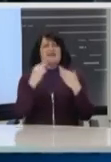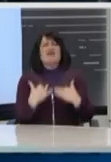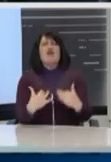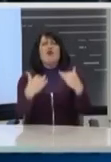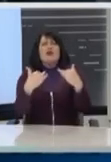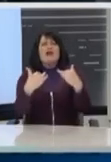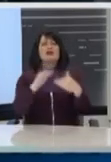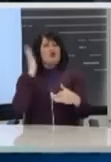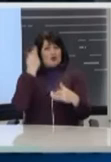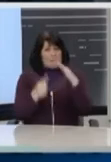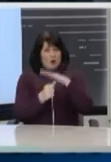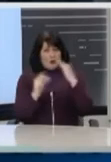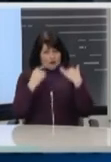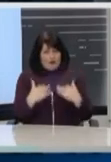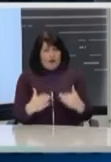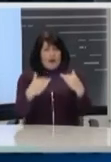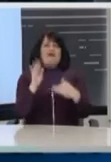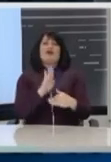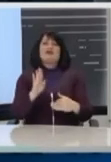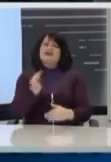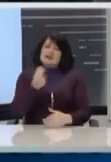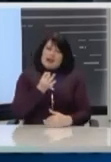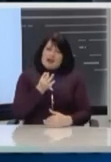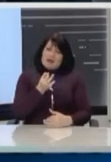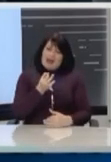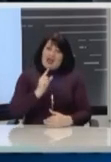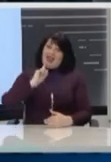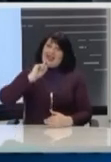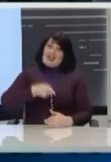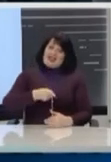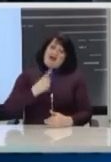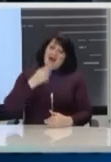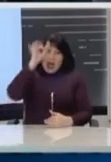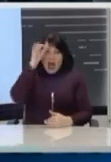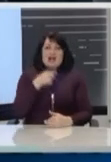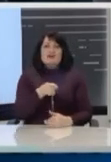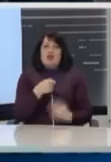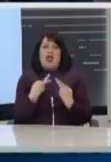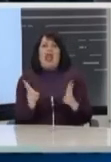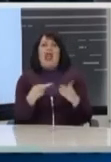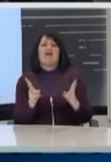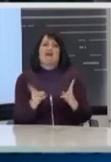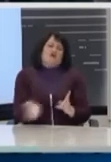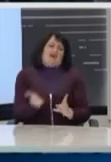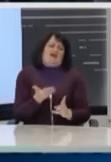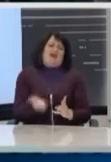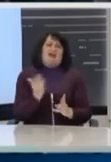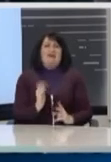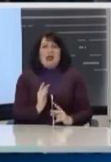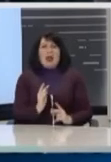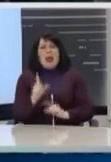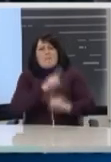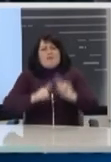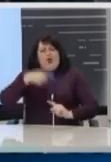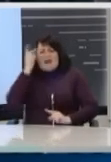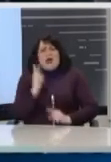τότε ο πρόεδρος της Βουλής, ο κύριος Βούτσης, είχε διατάξει την αστυνομία να τους αφήσει ελεύθερους. Με ποιο